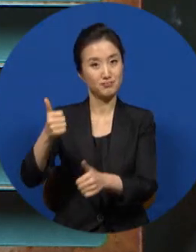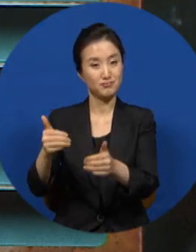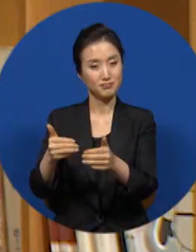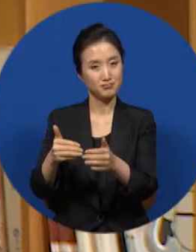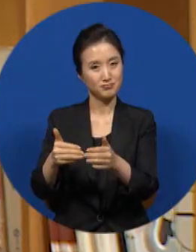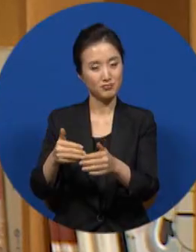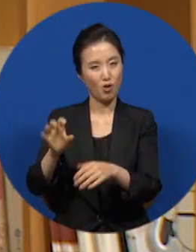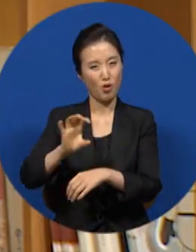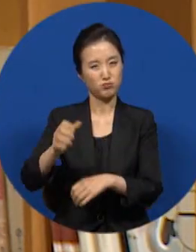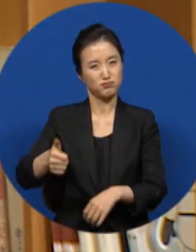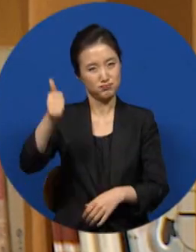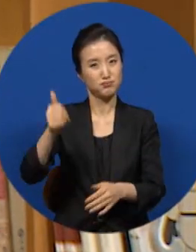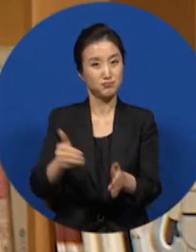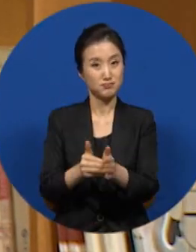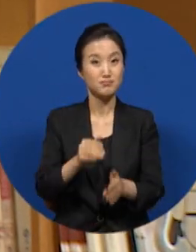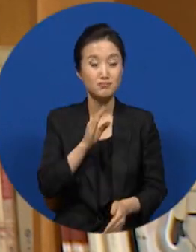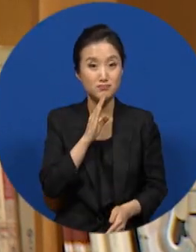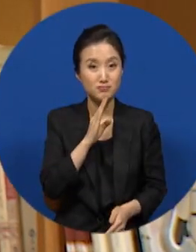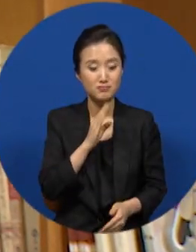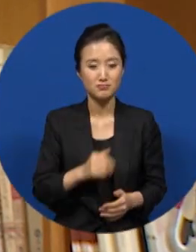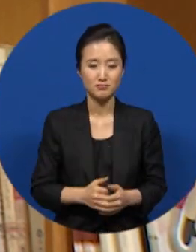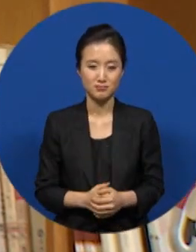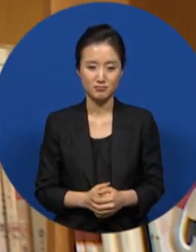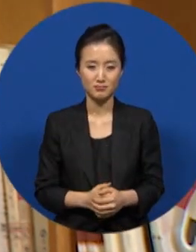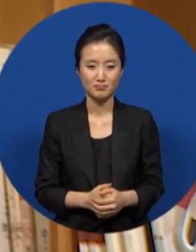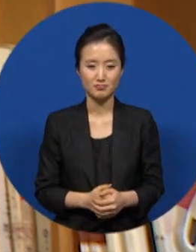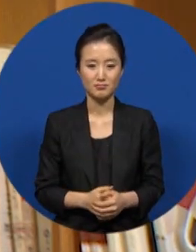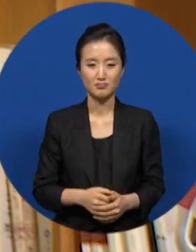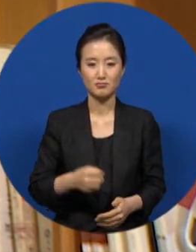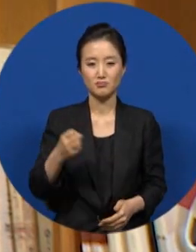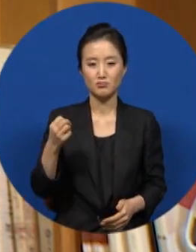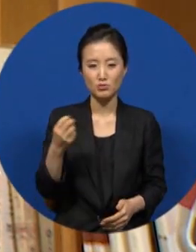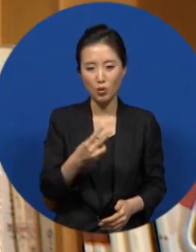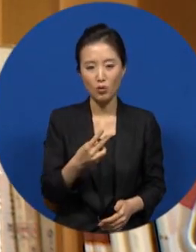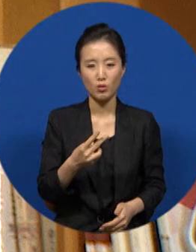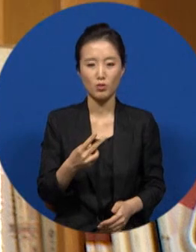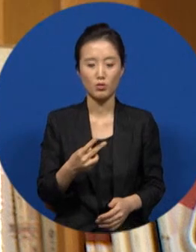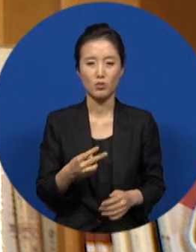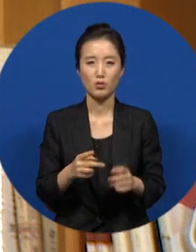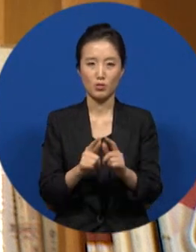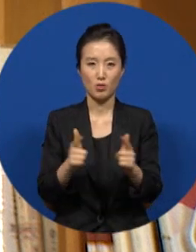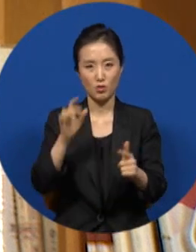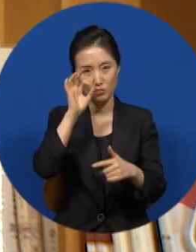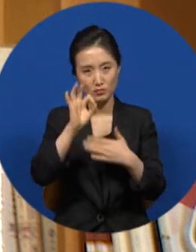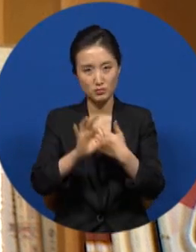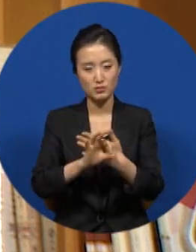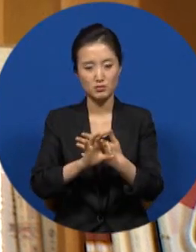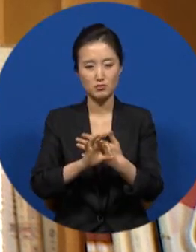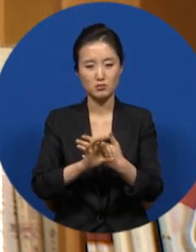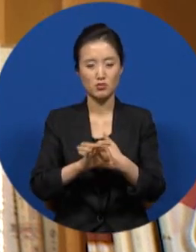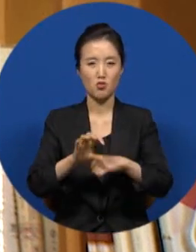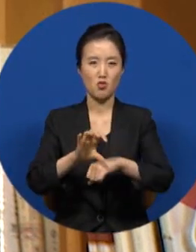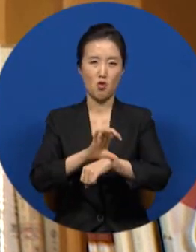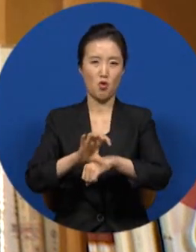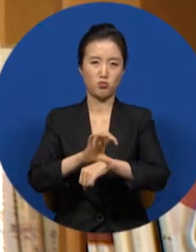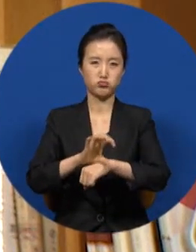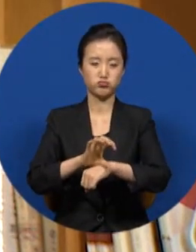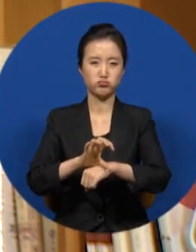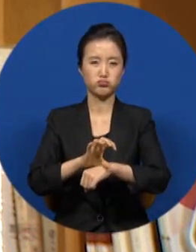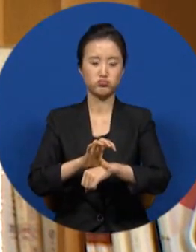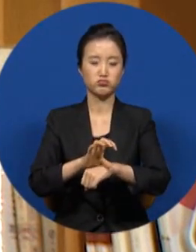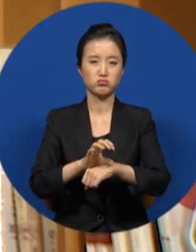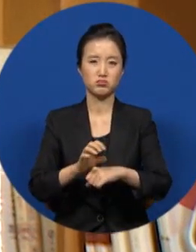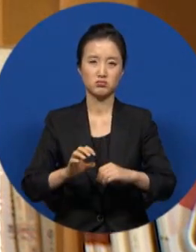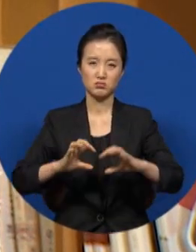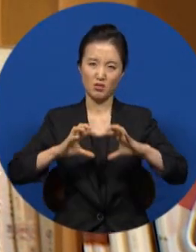왜 제네시스라는 컴퓨터가 그 전 세상을 지배하는 그런 테마로 해서 영화가 나오잖아요. 두려운 거야. 너무 컴퓨터가 세상을